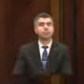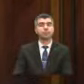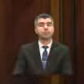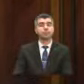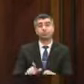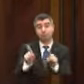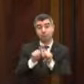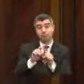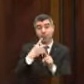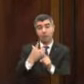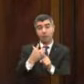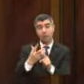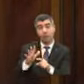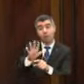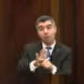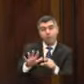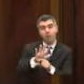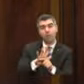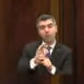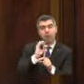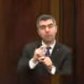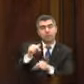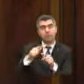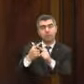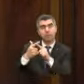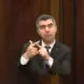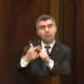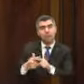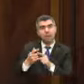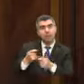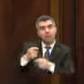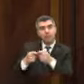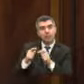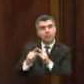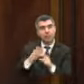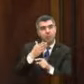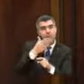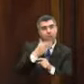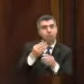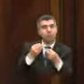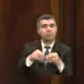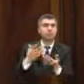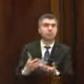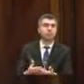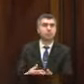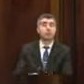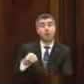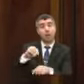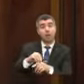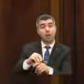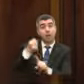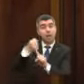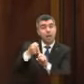فالحاجيات القطاعيه التي سيعتمد عليها الاقتصاد الوطني في المستقبل لا نرى انها حاضره. ايضا ورش الاصلاح